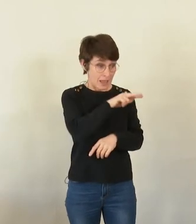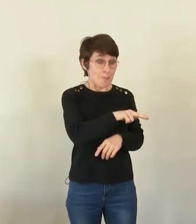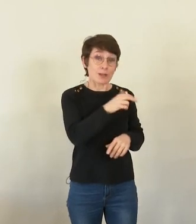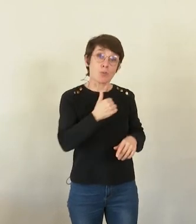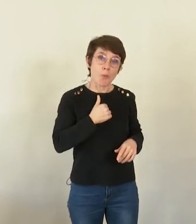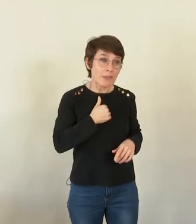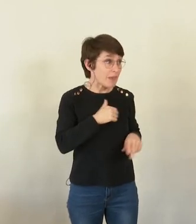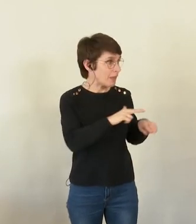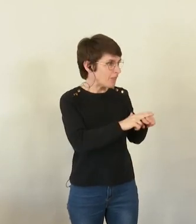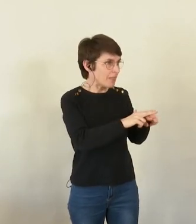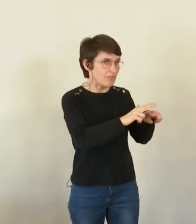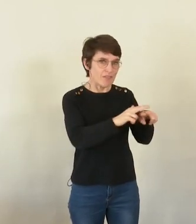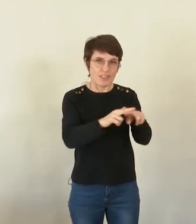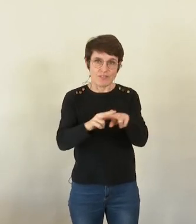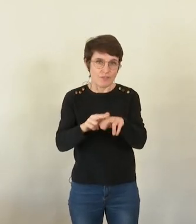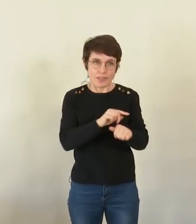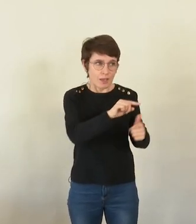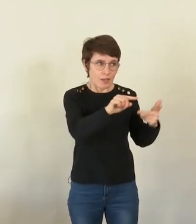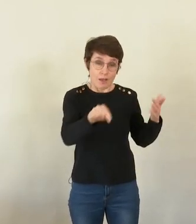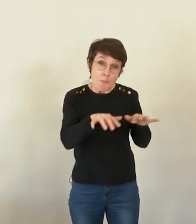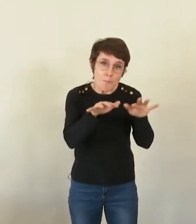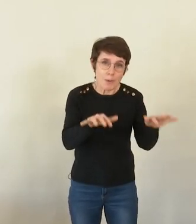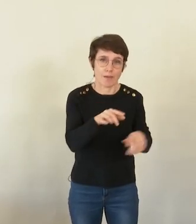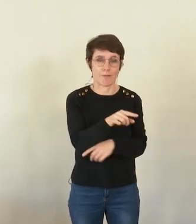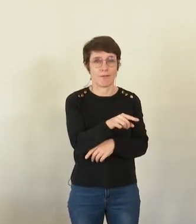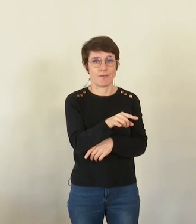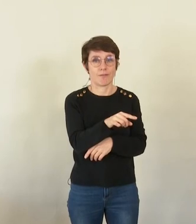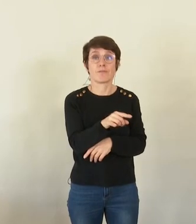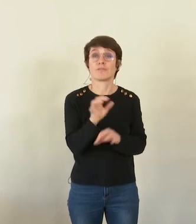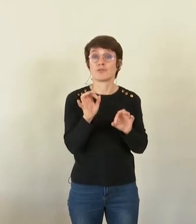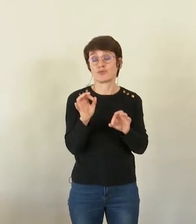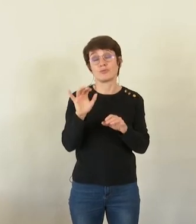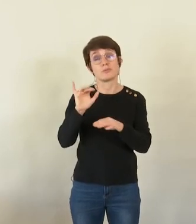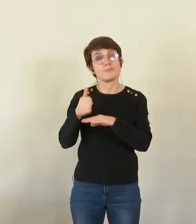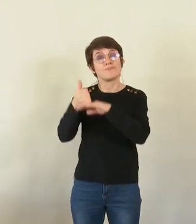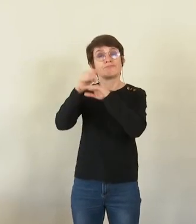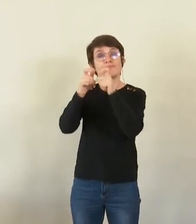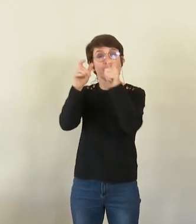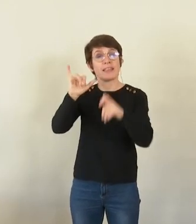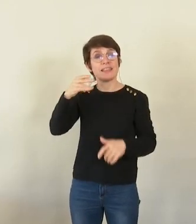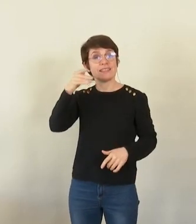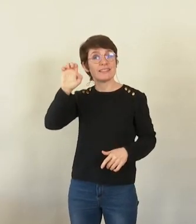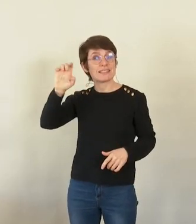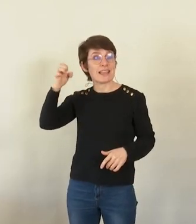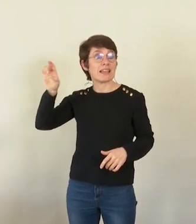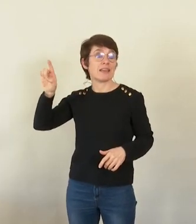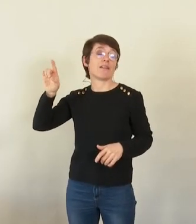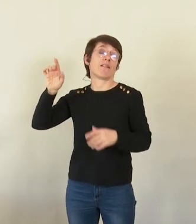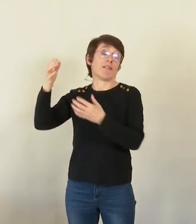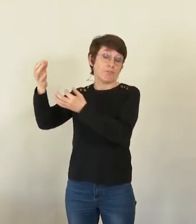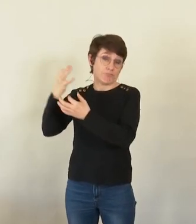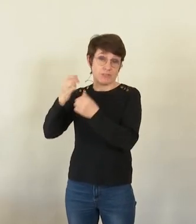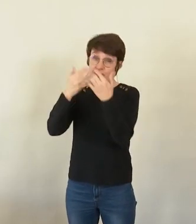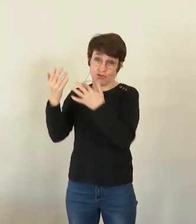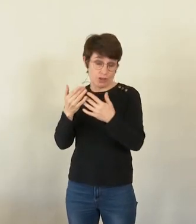logement vide il y a les chiffres qui ont été soulignés avec par l'INC he que nous recoupons avec